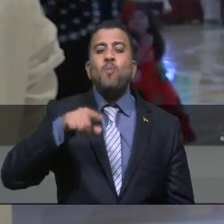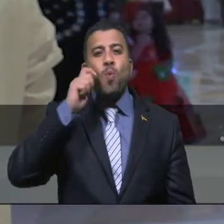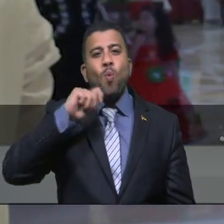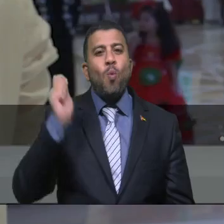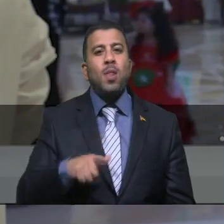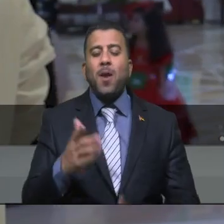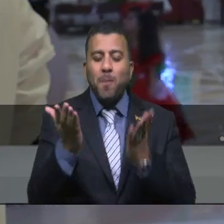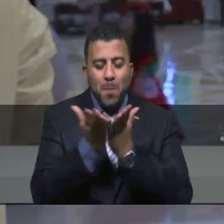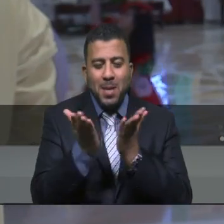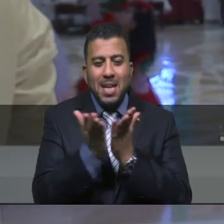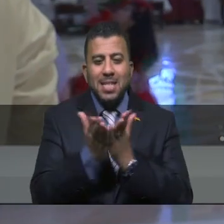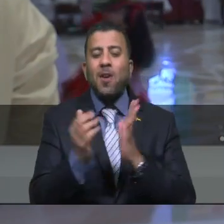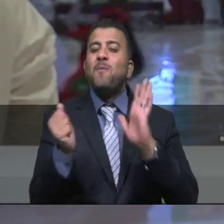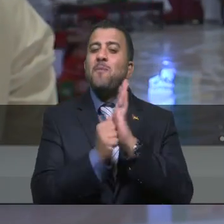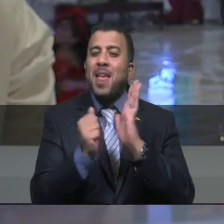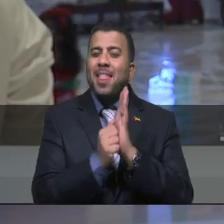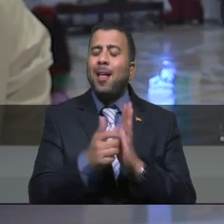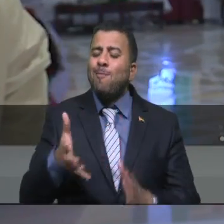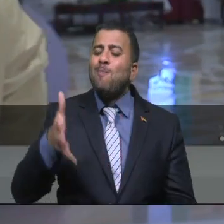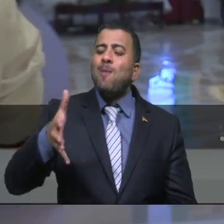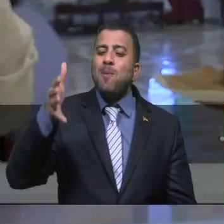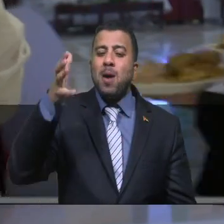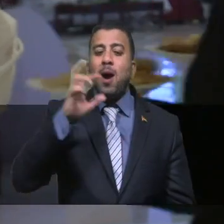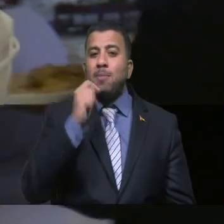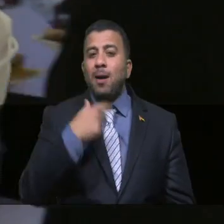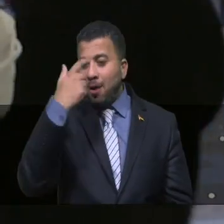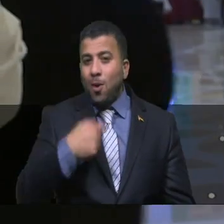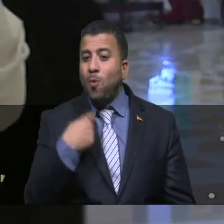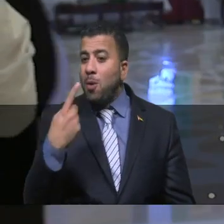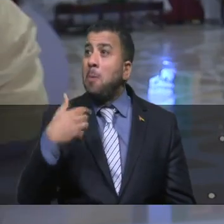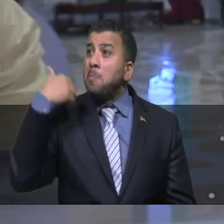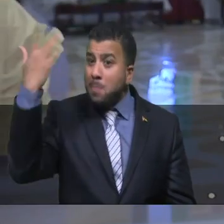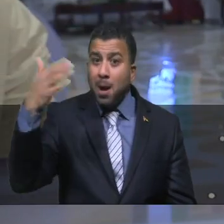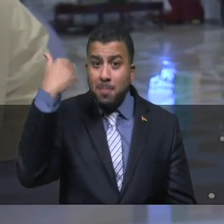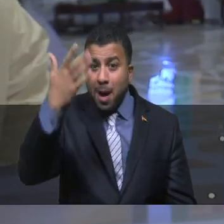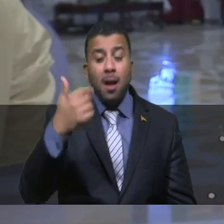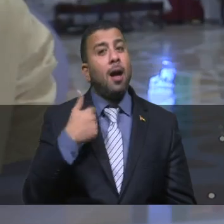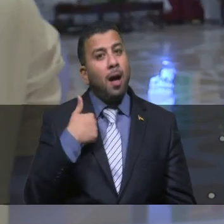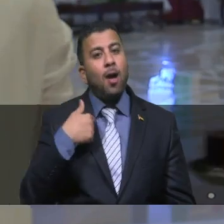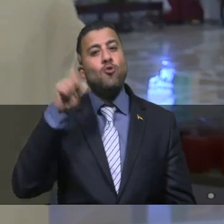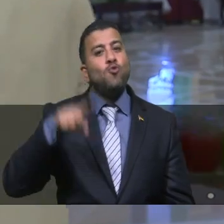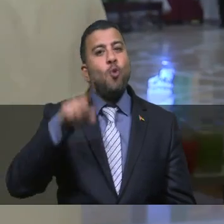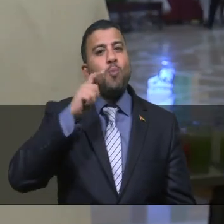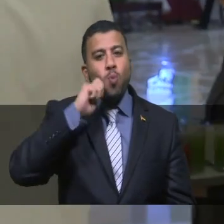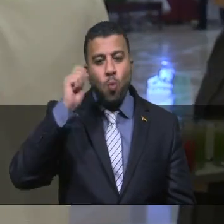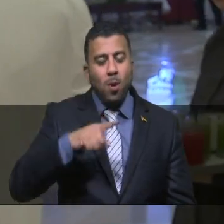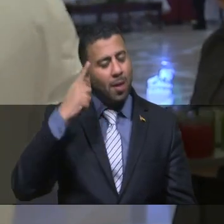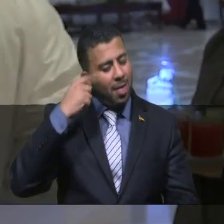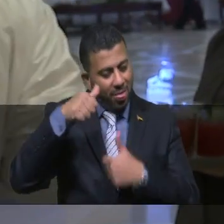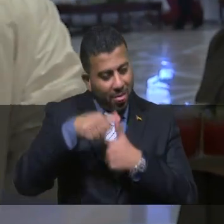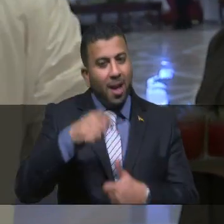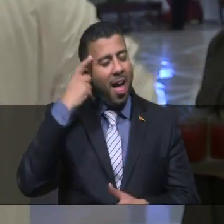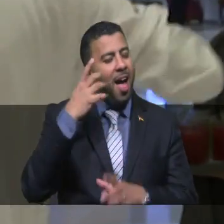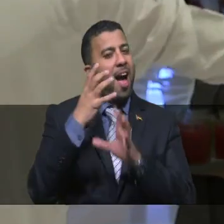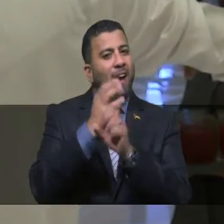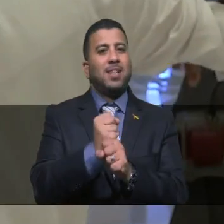في المدرسة ولا كنا في بيتنا ولا في أي مكان، حتى لو الواحد كان خارج الدولة يعني يحتفل بيوم الوطني، لأن هاي ذكرى عزيزة على كل